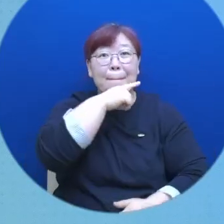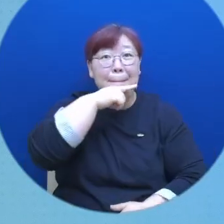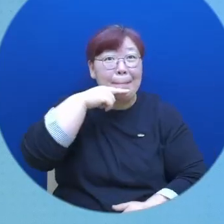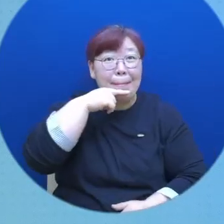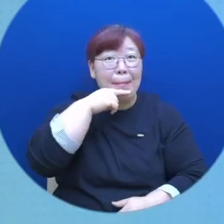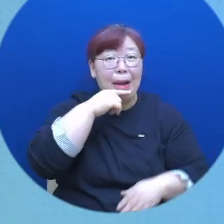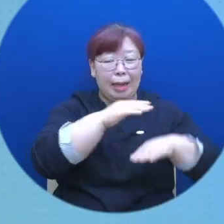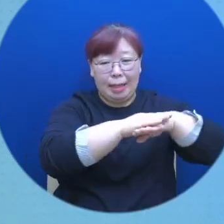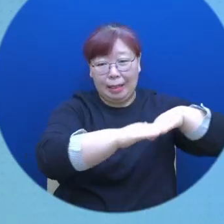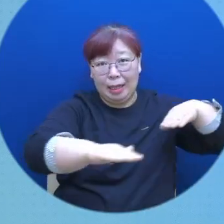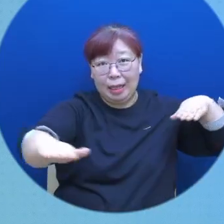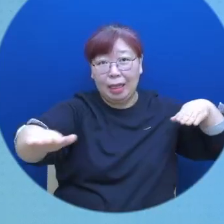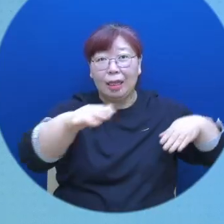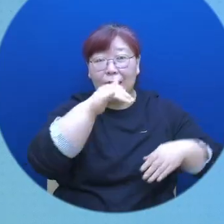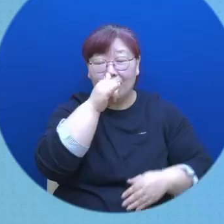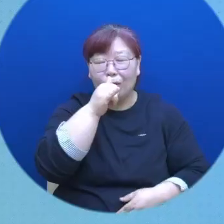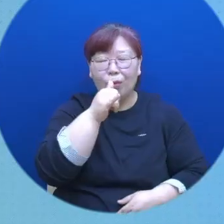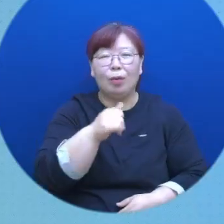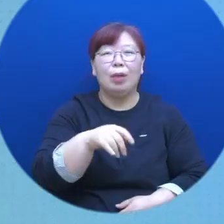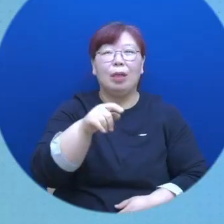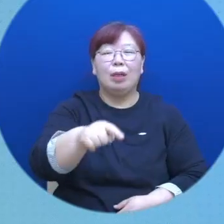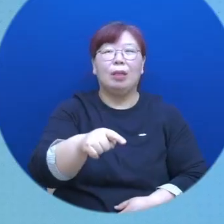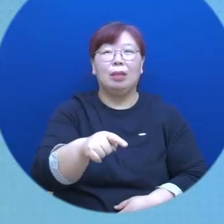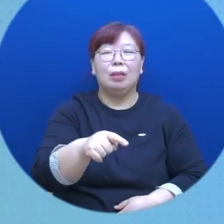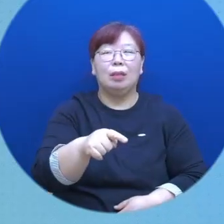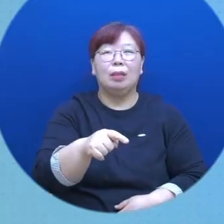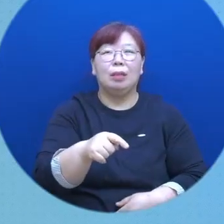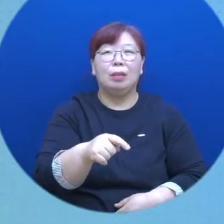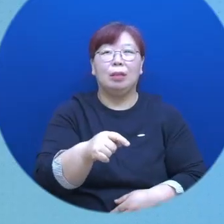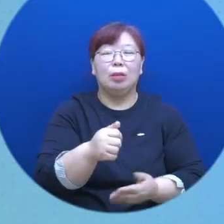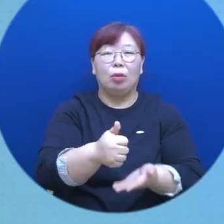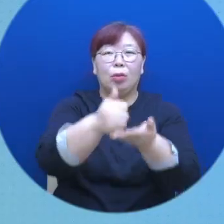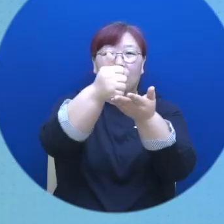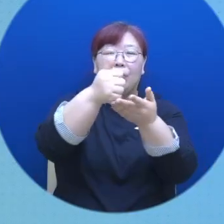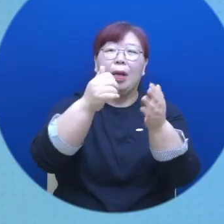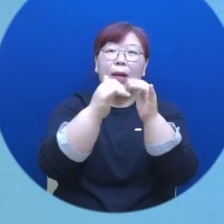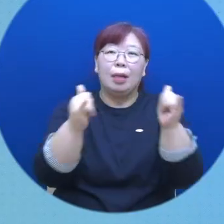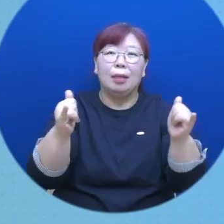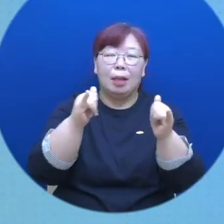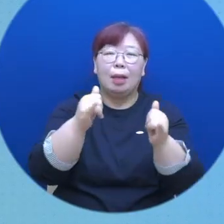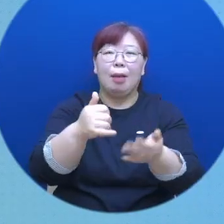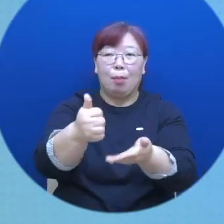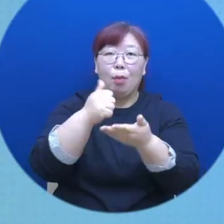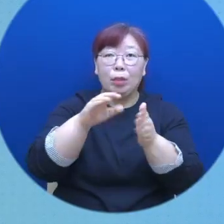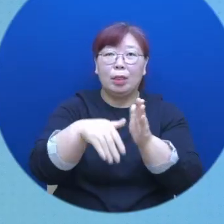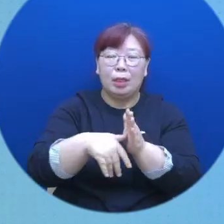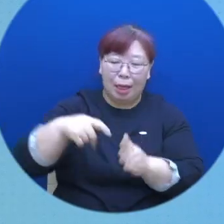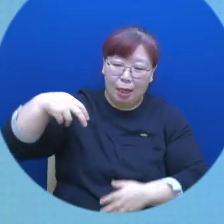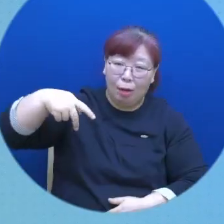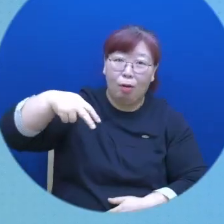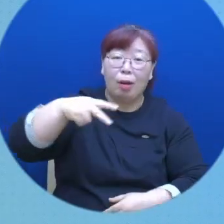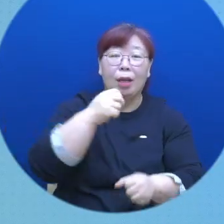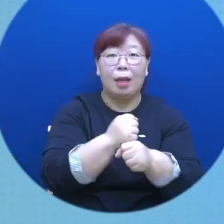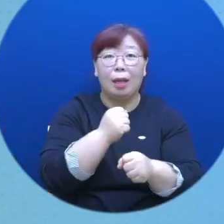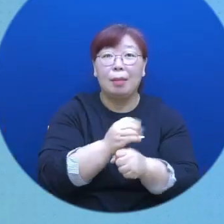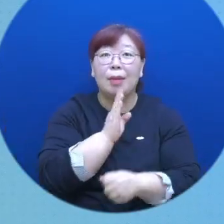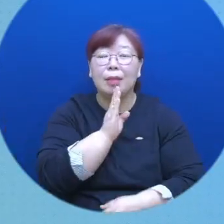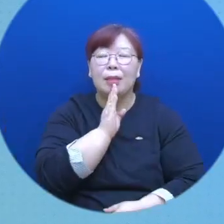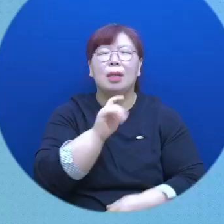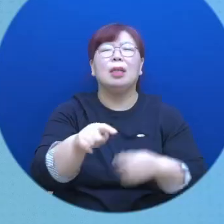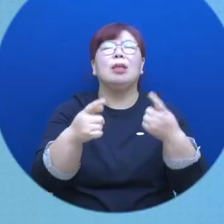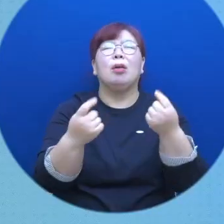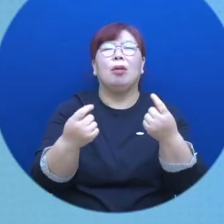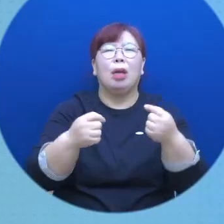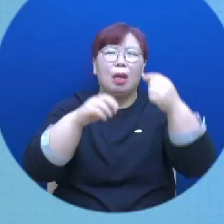하고 국가의 요직들이 좌우에 대여를 하고 맞이하잖아요. 성도들이 그렇게